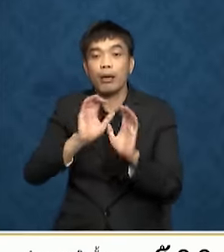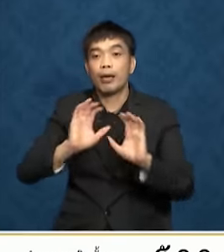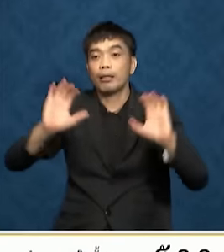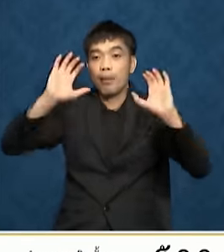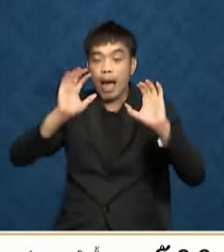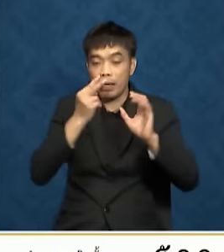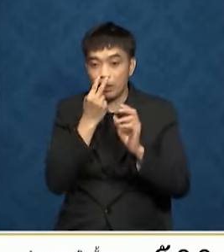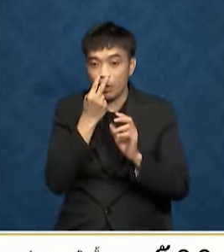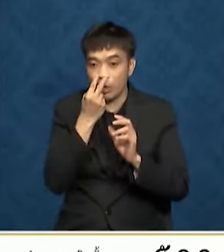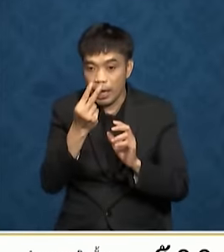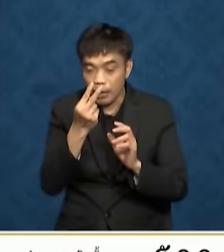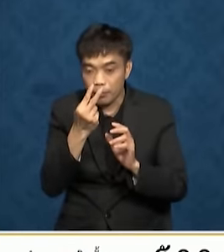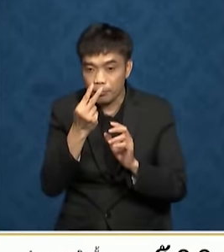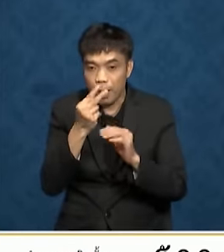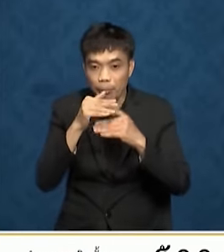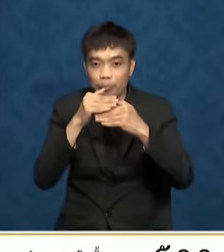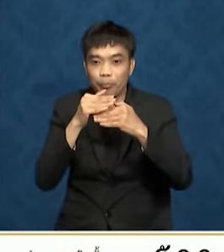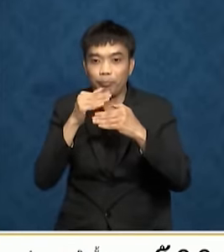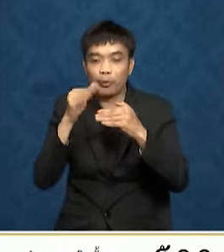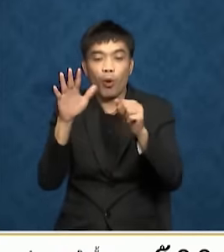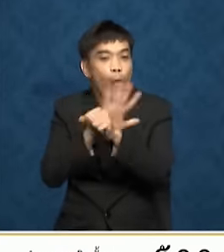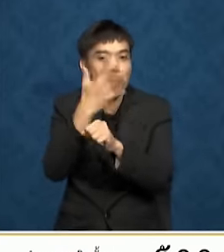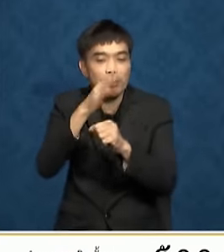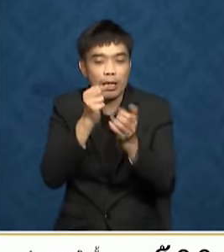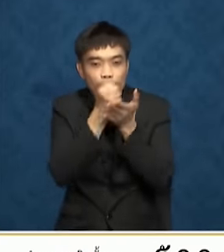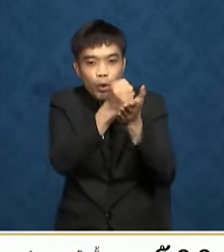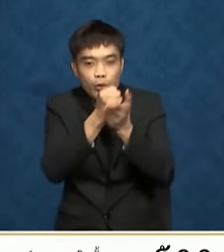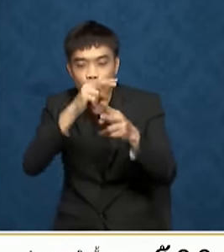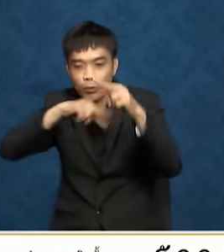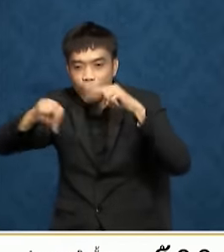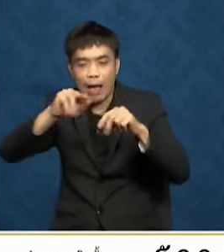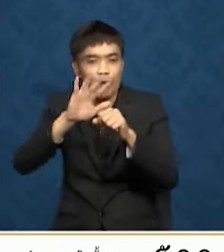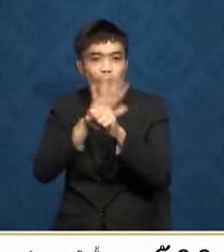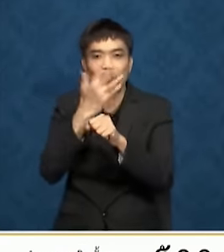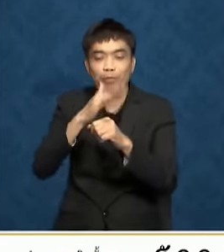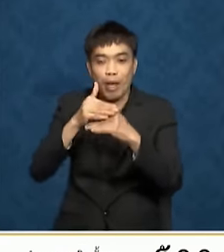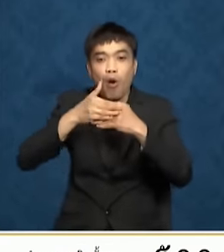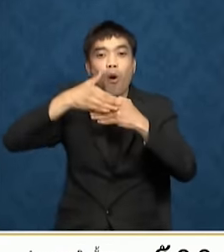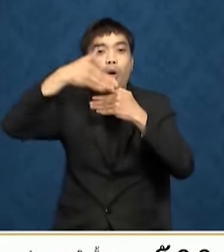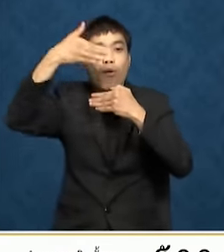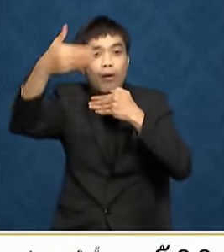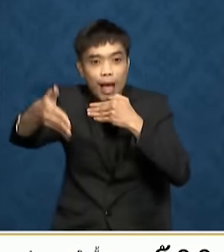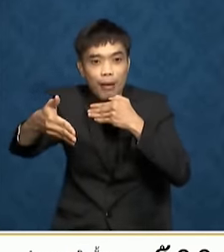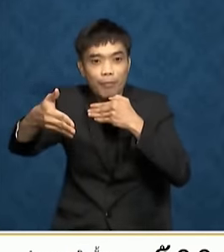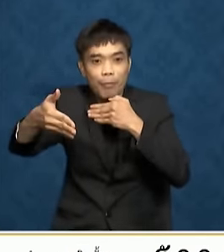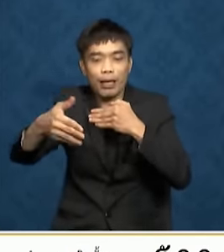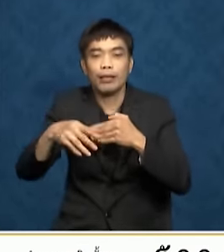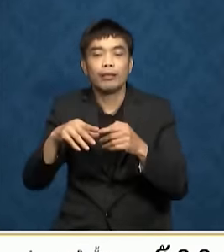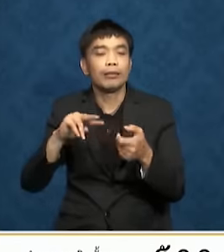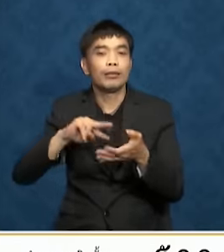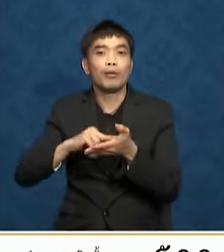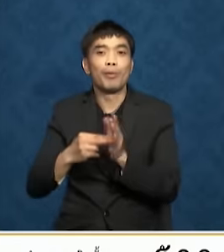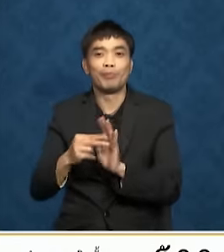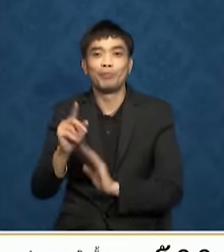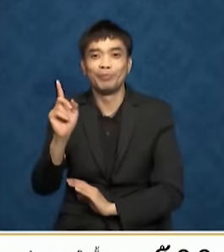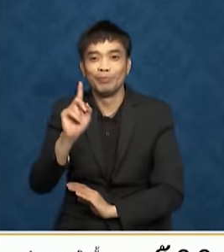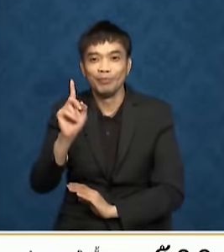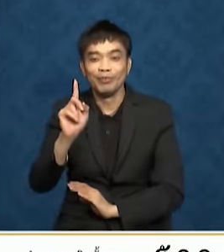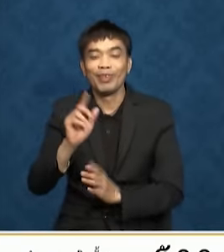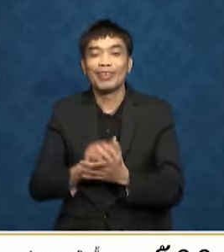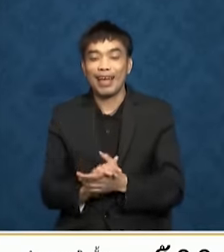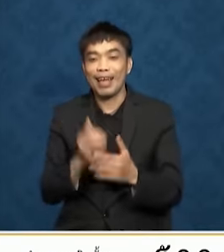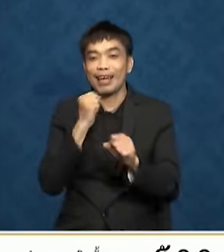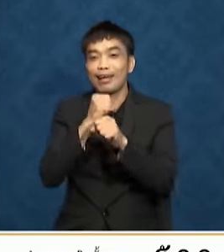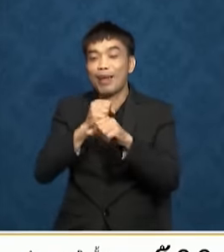ข้ามไปอย่างที่ผมได้อภิปรายไปเมื่อกี้เนี่ยมันจะไม่ถูกมองข้ามอีกต่อไปครับเพราะในกระบวนการมันบังคับไว้เลยว่าในการทำงบ